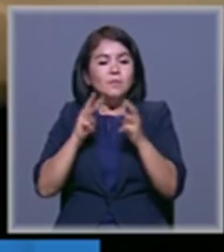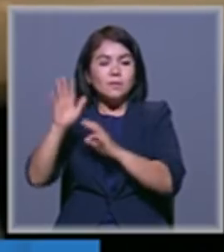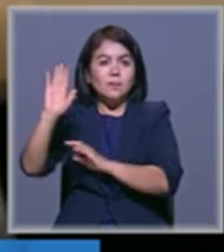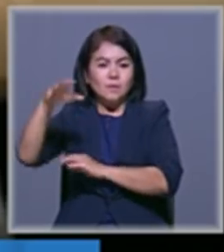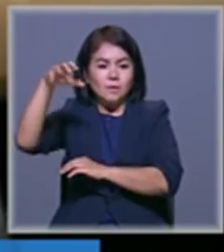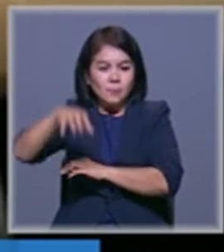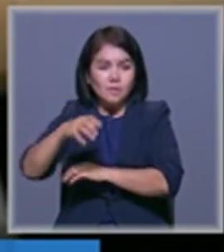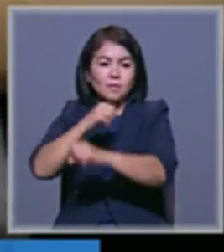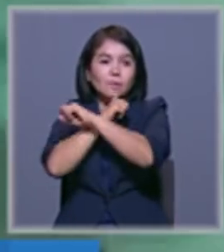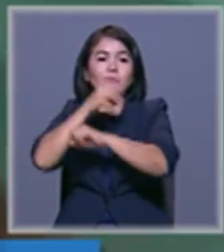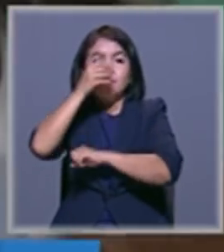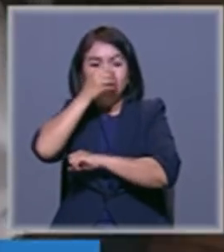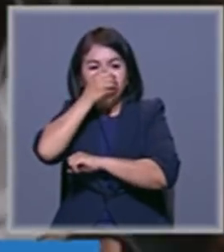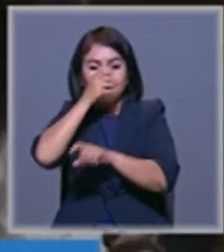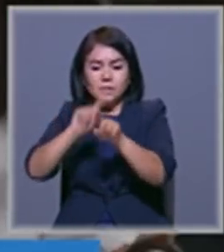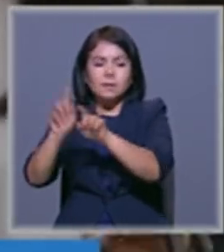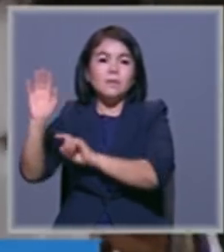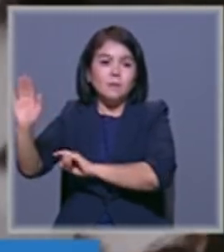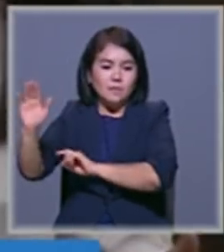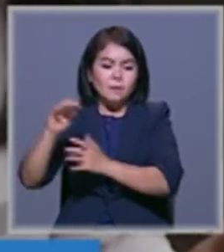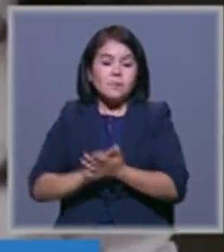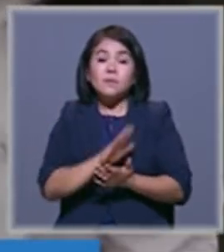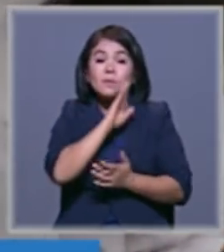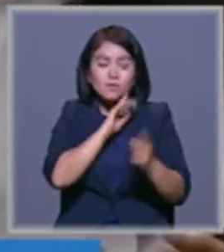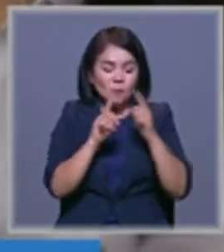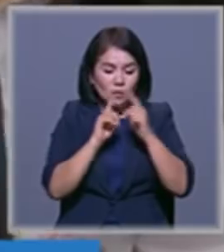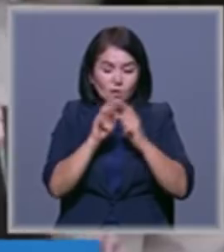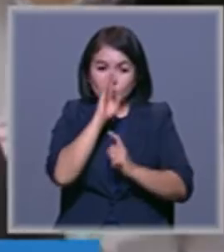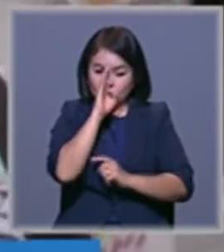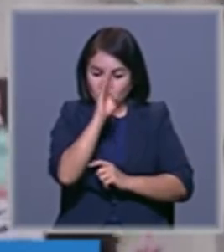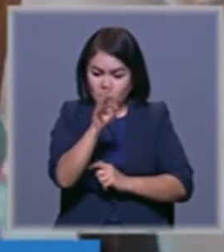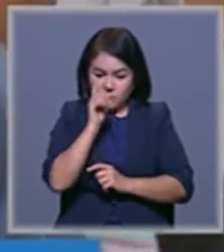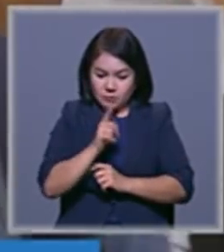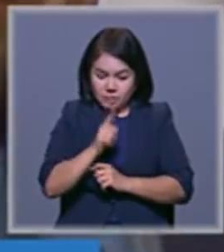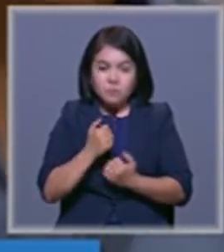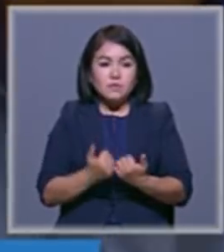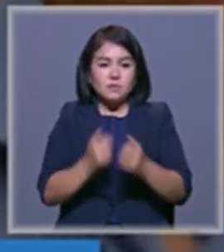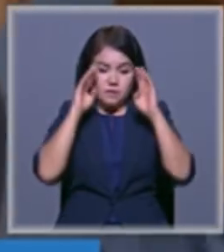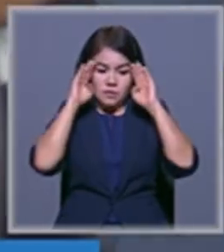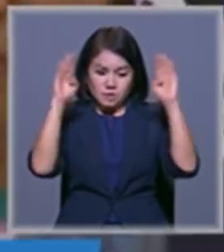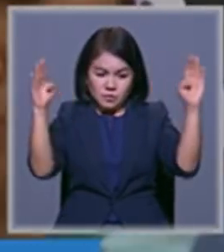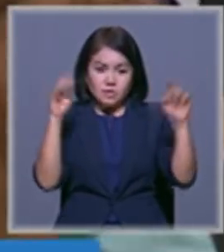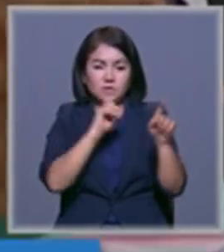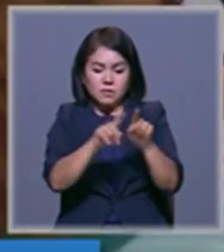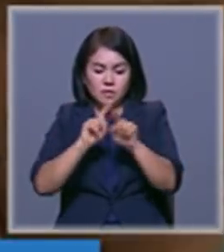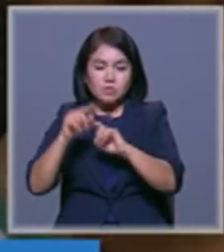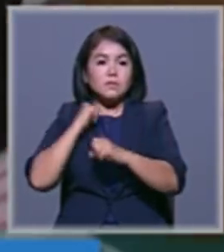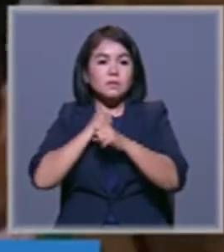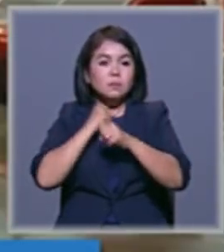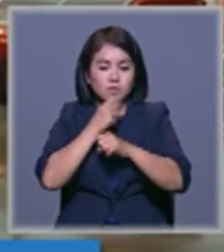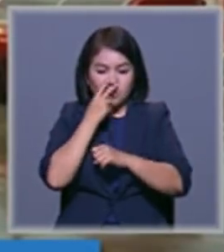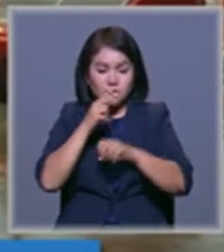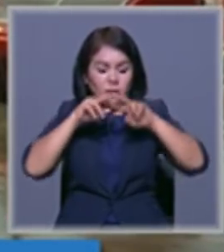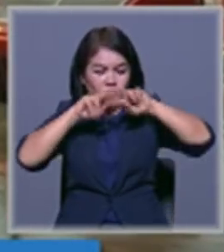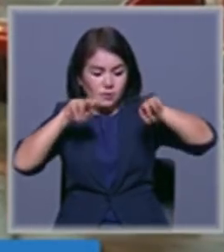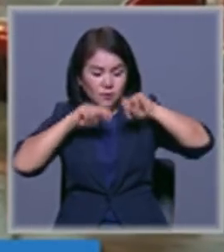ในเรื่องของภาพลักษณ์ของประเทศซึ่งถ้าจะให้พูดกันแบบตรงๆนะเอาจริงที่ผมเคยทำรีวิวเปเปอร์มาตลอดเนี่ยประเ